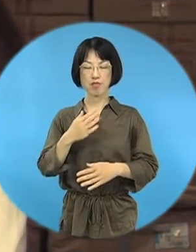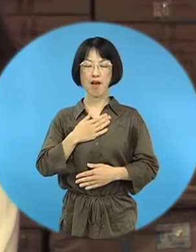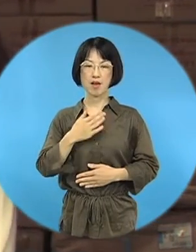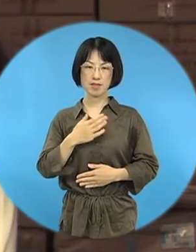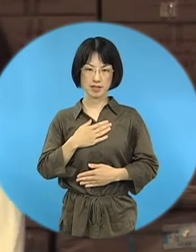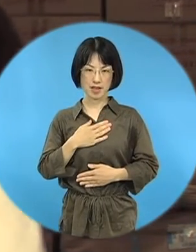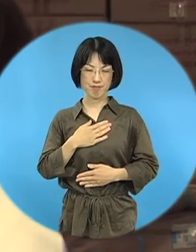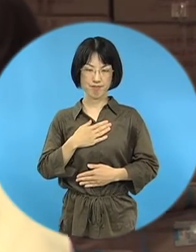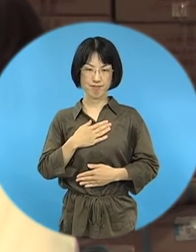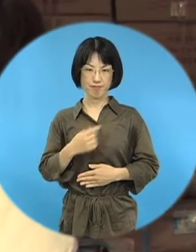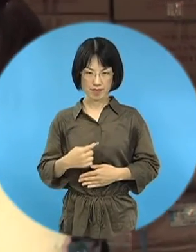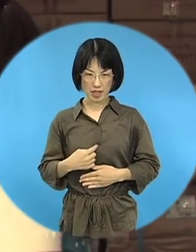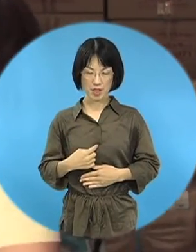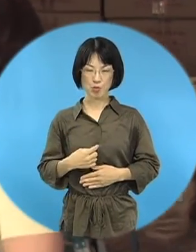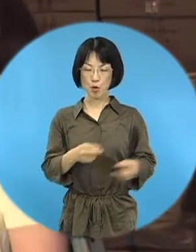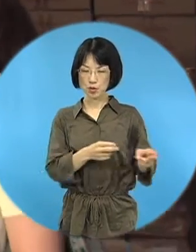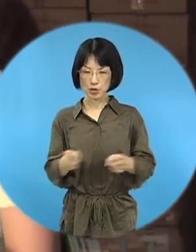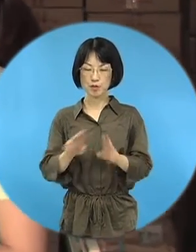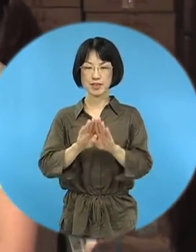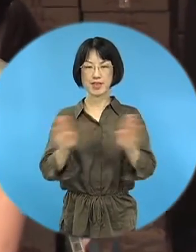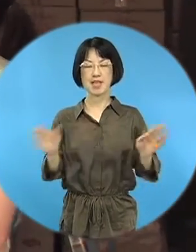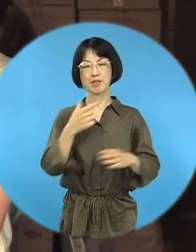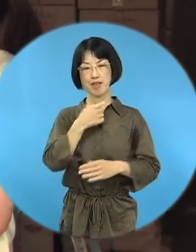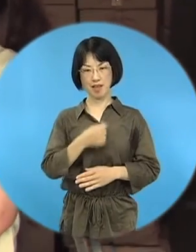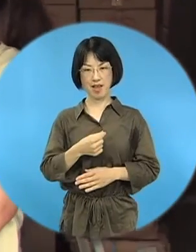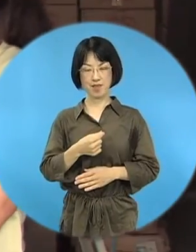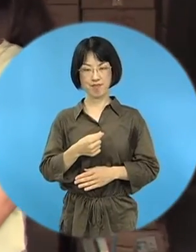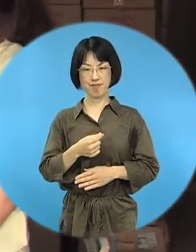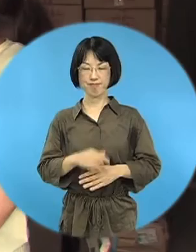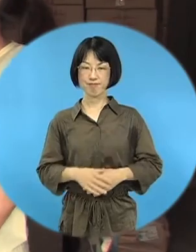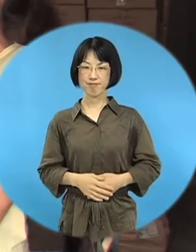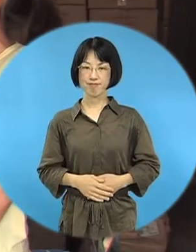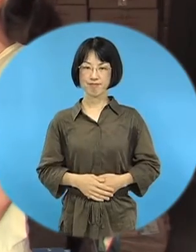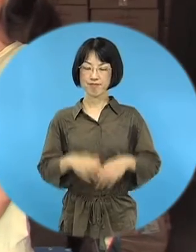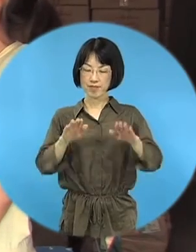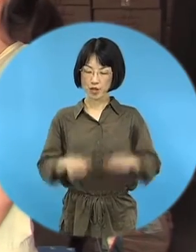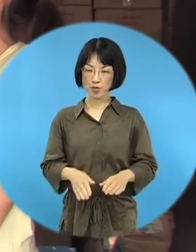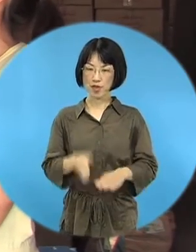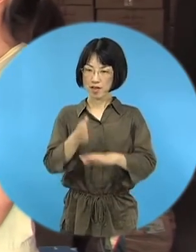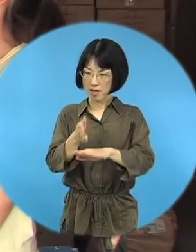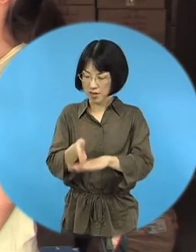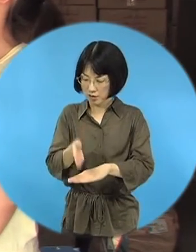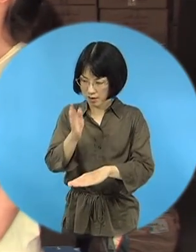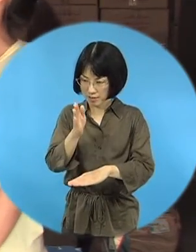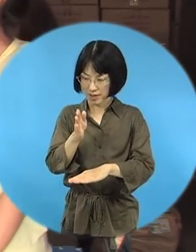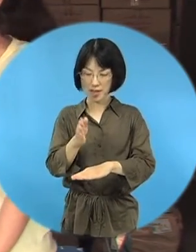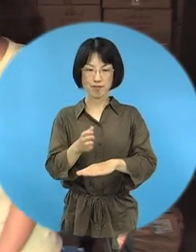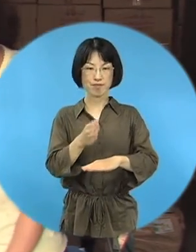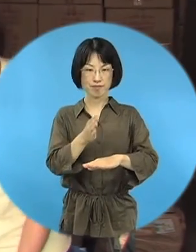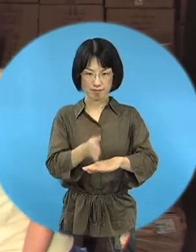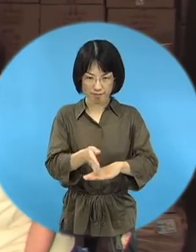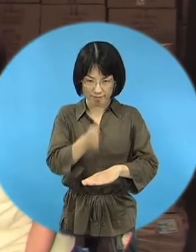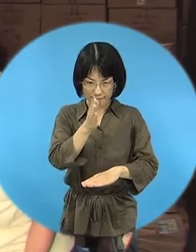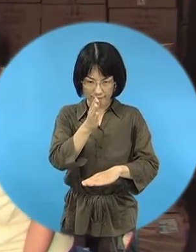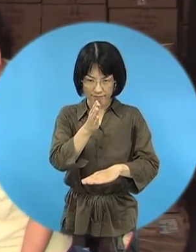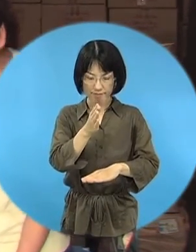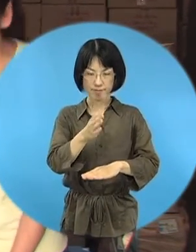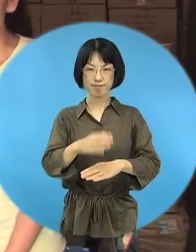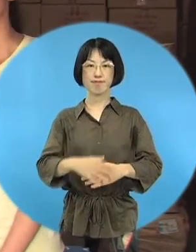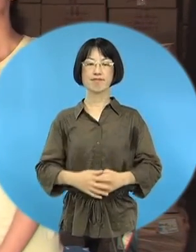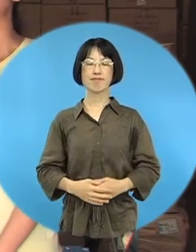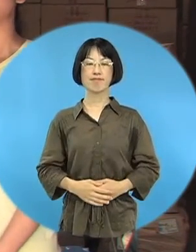分かりました。私もできることから始めてみたいと思います。今回は山田さん、どうもありがとうございました。 ありがとうござい